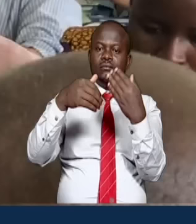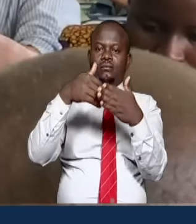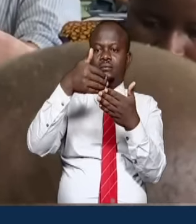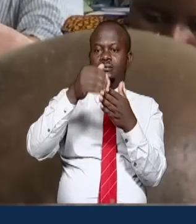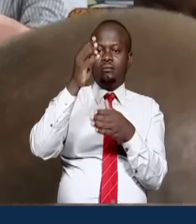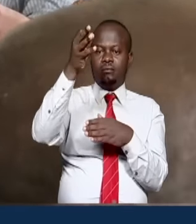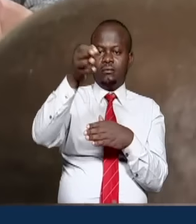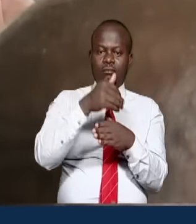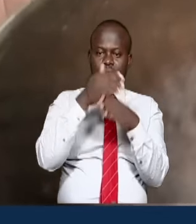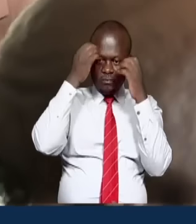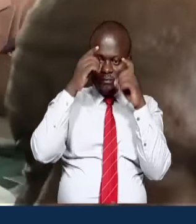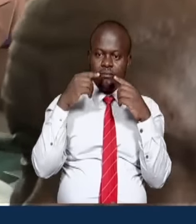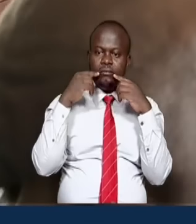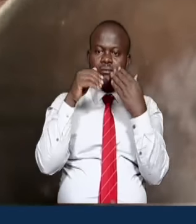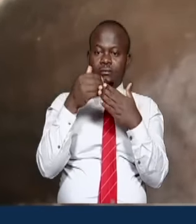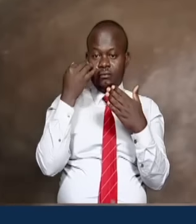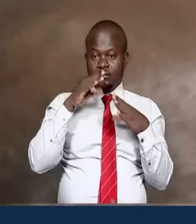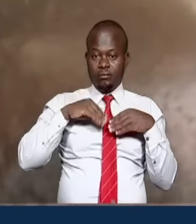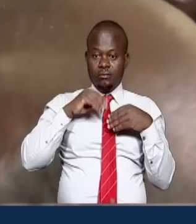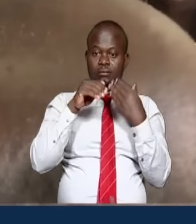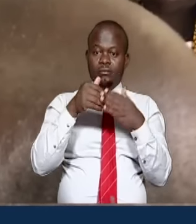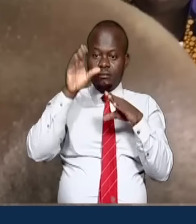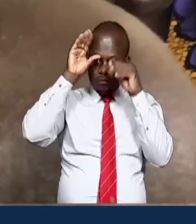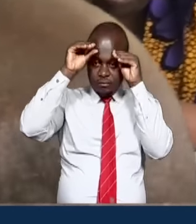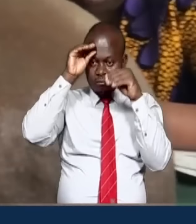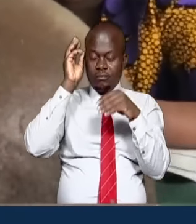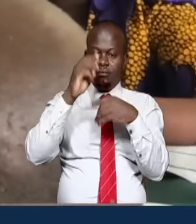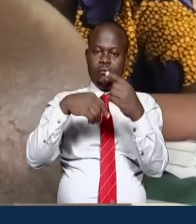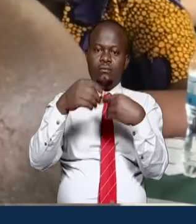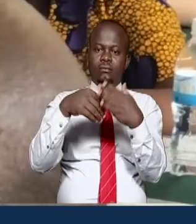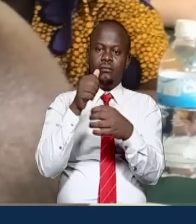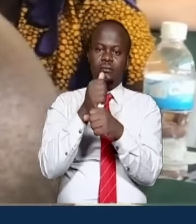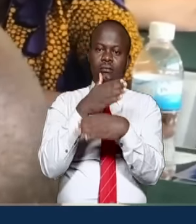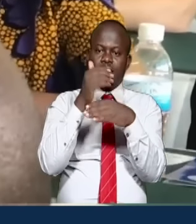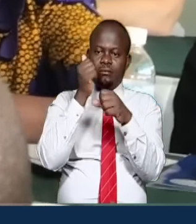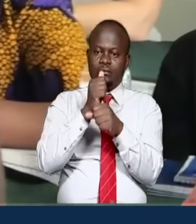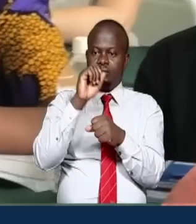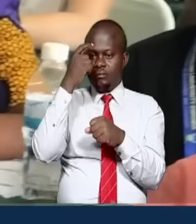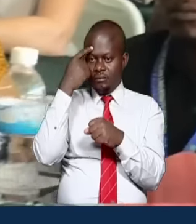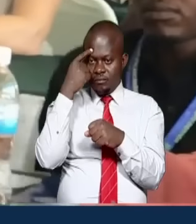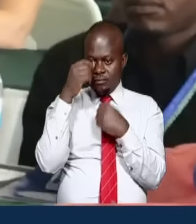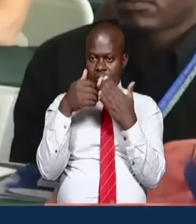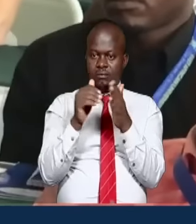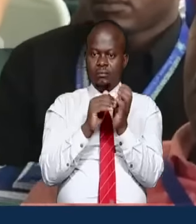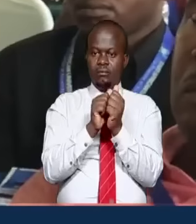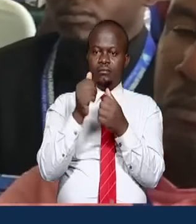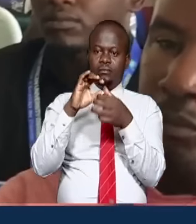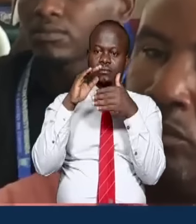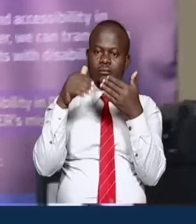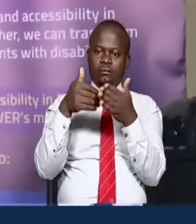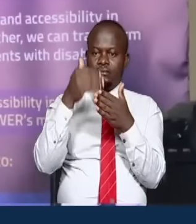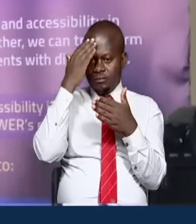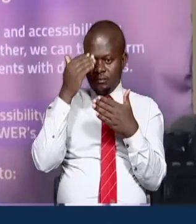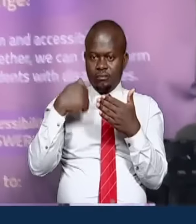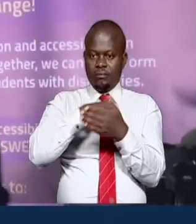bizaza. Ministeri y'uburezi ivuga ko kuba yemera abanyeshuri bose kwiga ngo izakomeza gukorana na Ministeri y'abakozi ba leta n'umurimo ndetse n'abandi bafatanya ibikorwa kugira